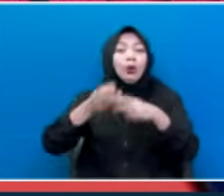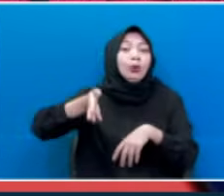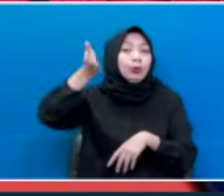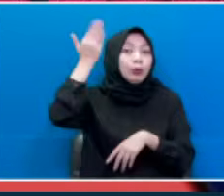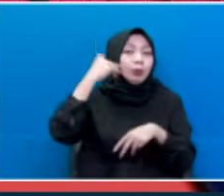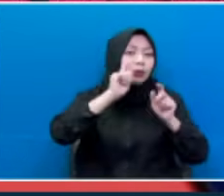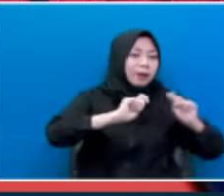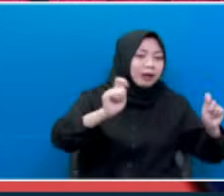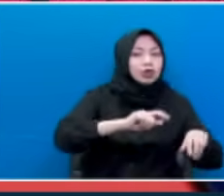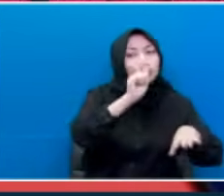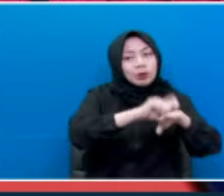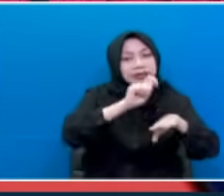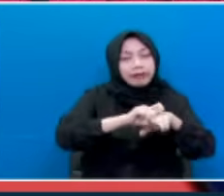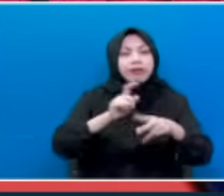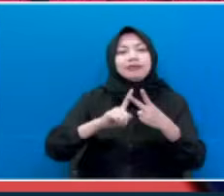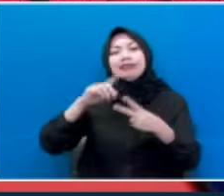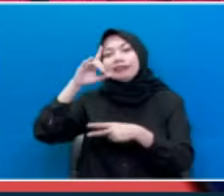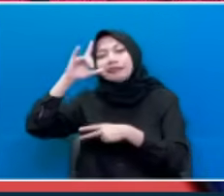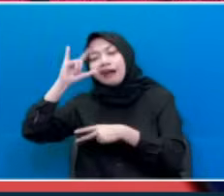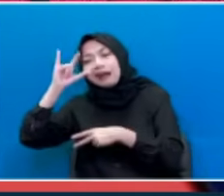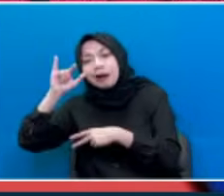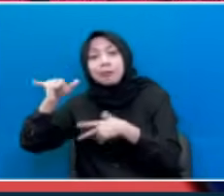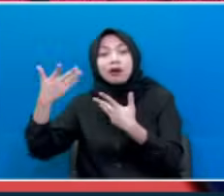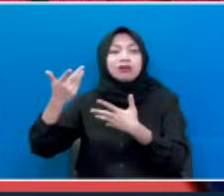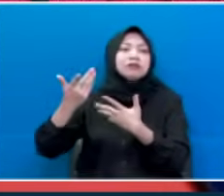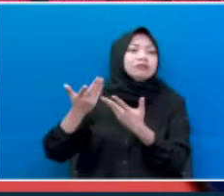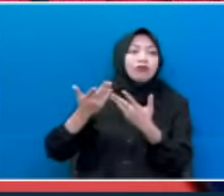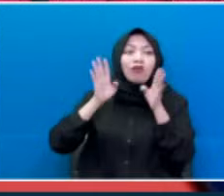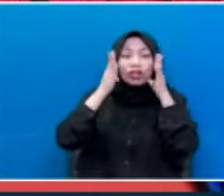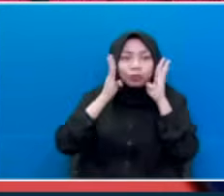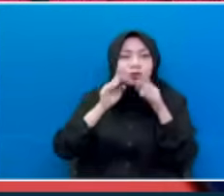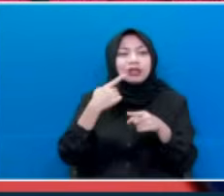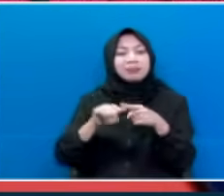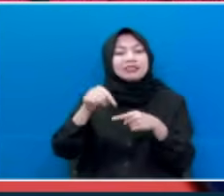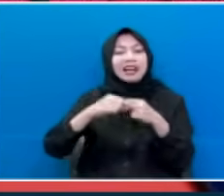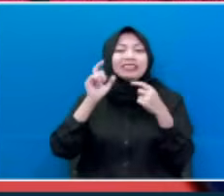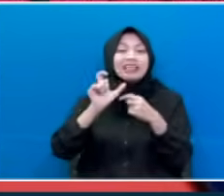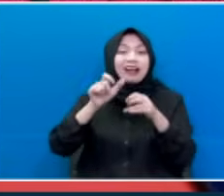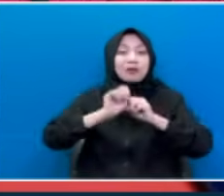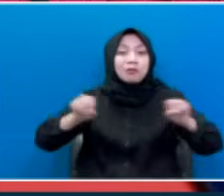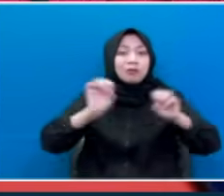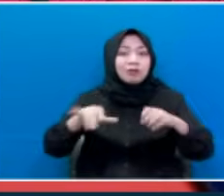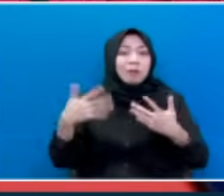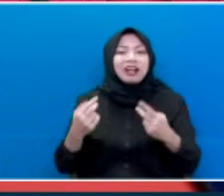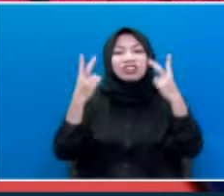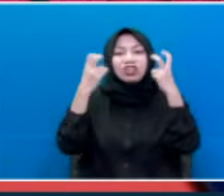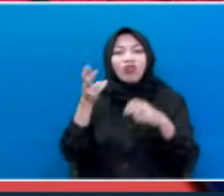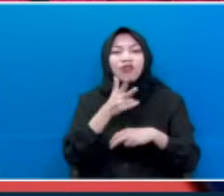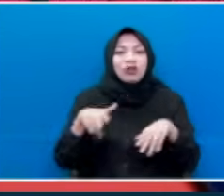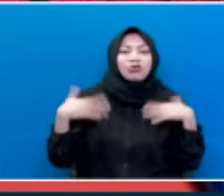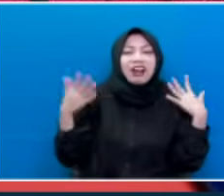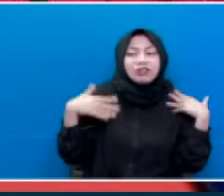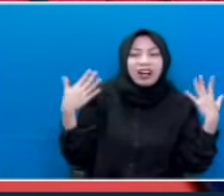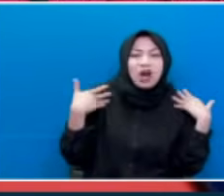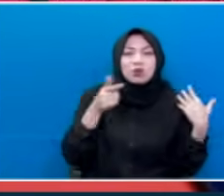Twitter dan Facebook sekarang ke tiktok model video pendek yang receh senang-senang gitu